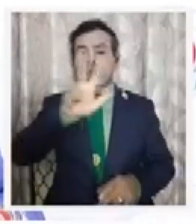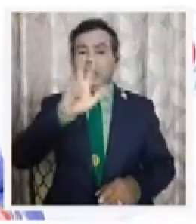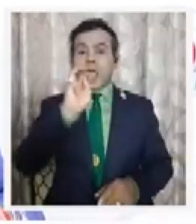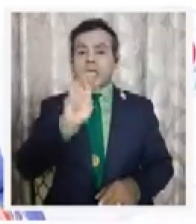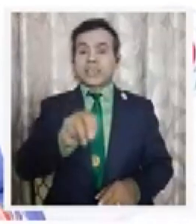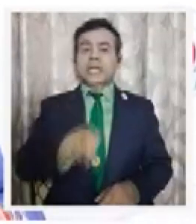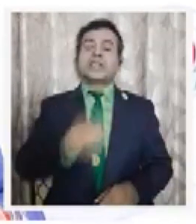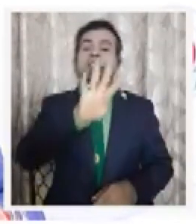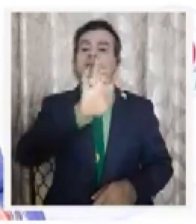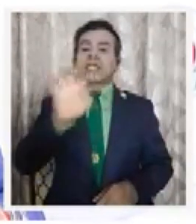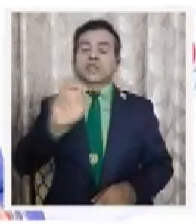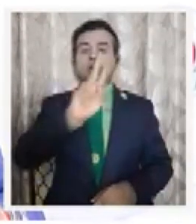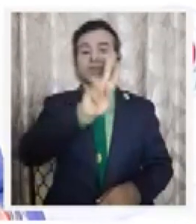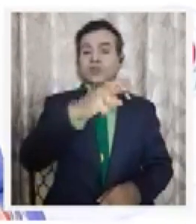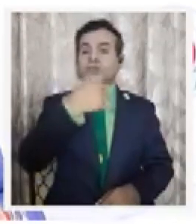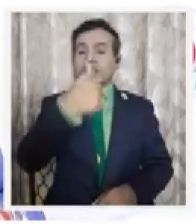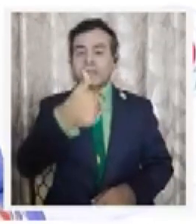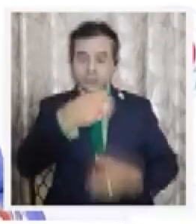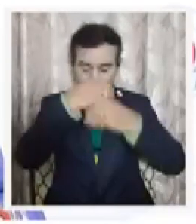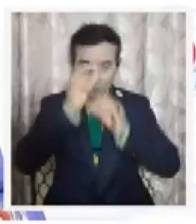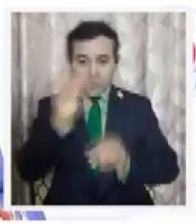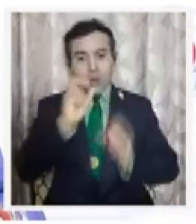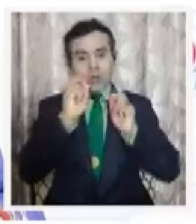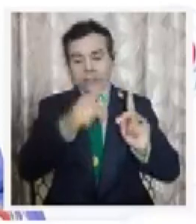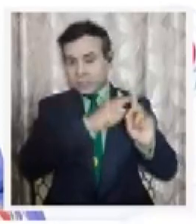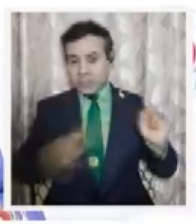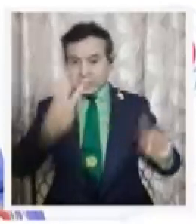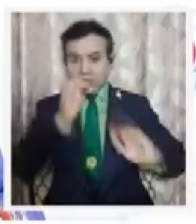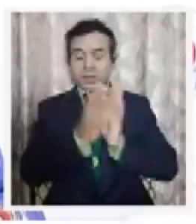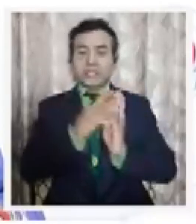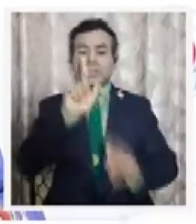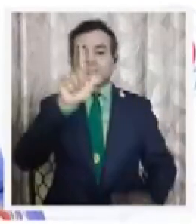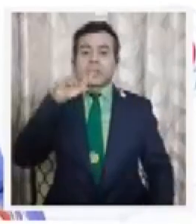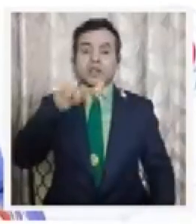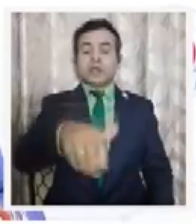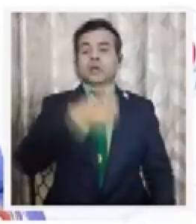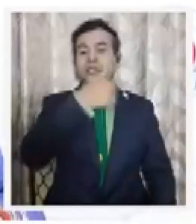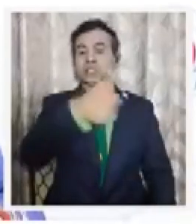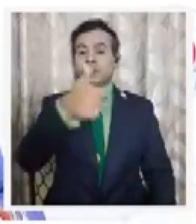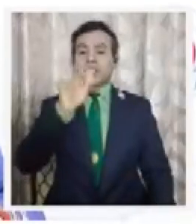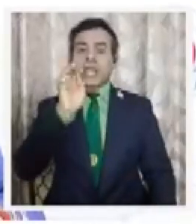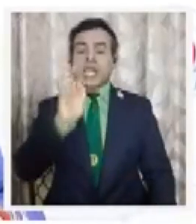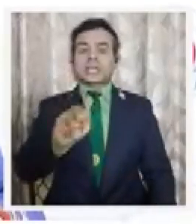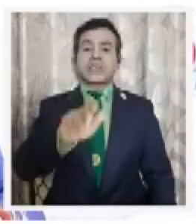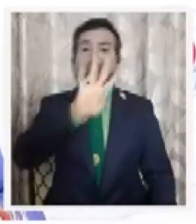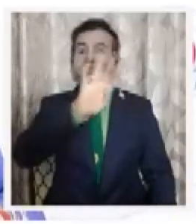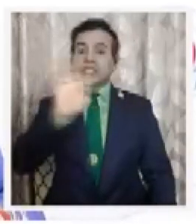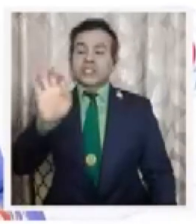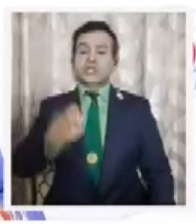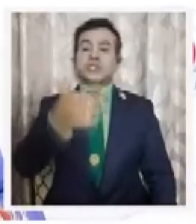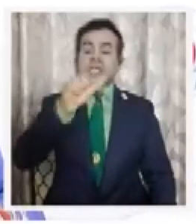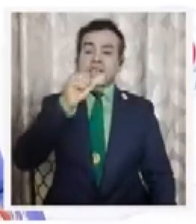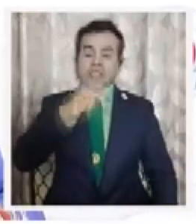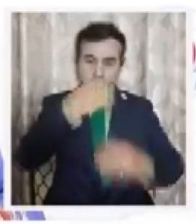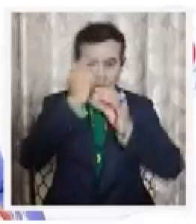18,863টি। পরীক্ষা হয়েছে 24 ঘন্টায় 18,426টি নমুনা এবং এ পর্যন্ত নমুনা পরীক্ষা